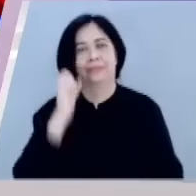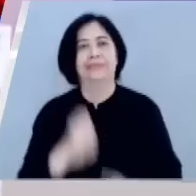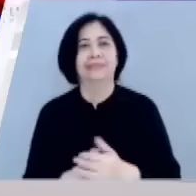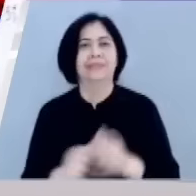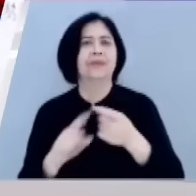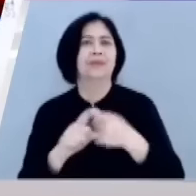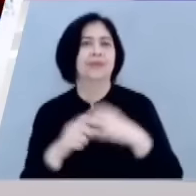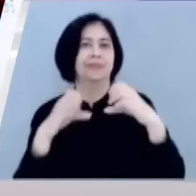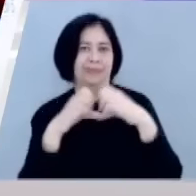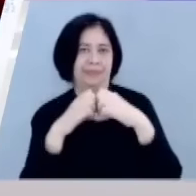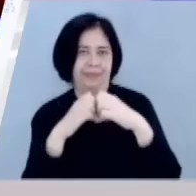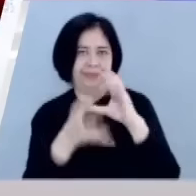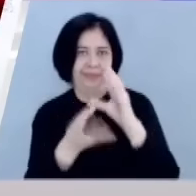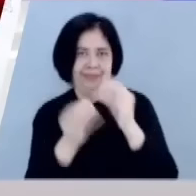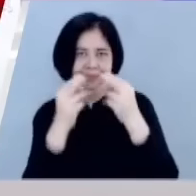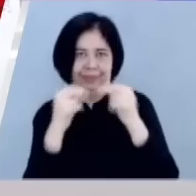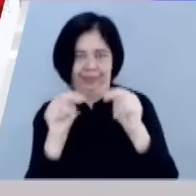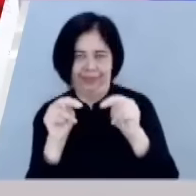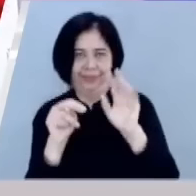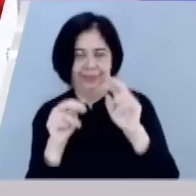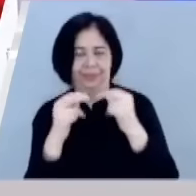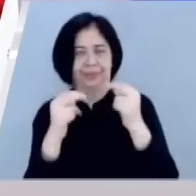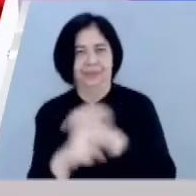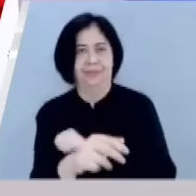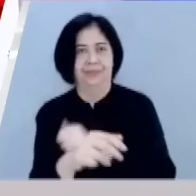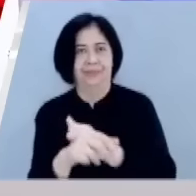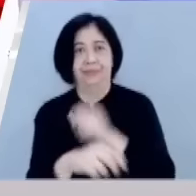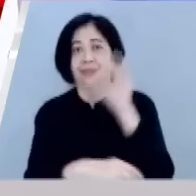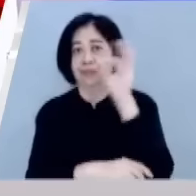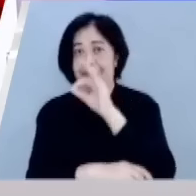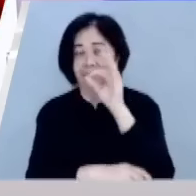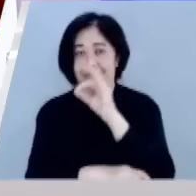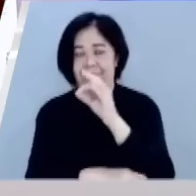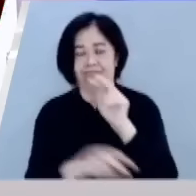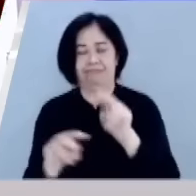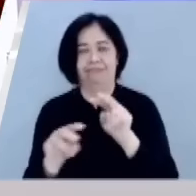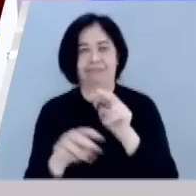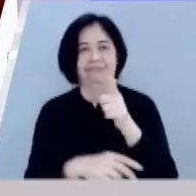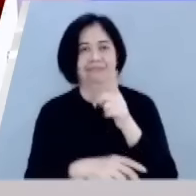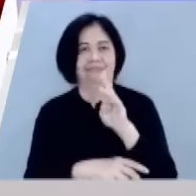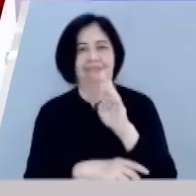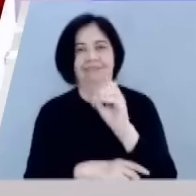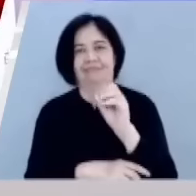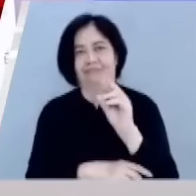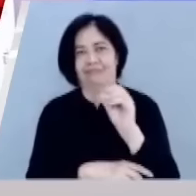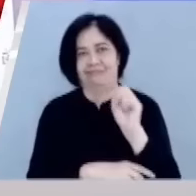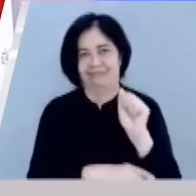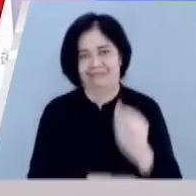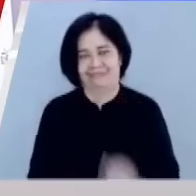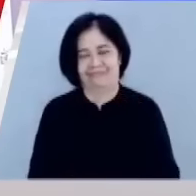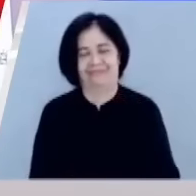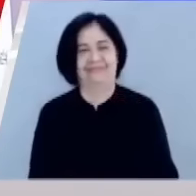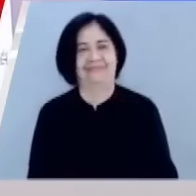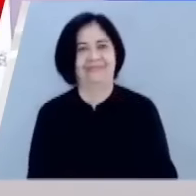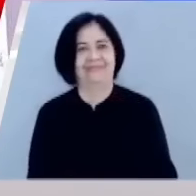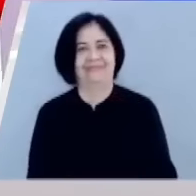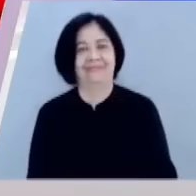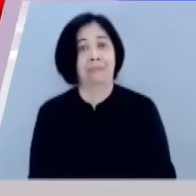sa GMA Integrated News, ang News Authority ng Pilipino, nakatuto kami 24 oras.